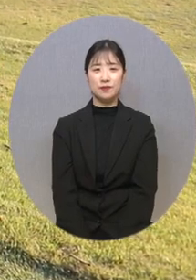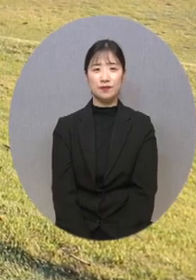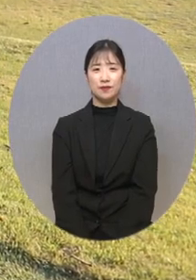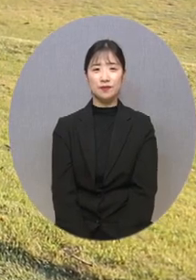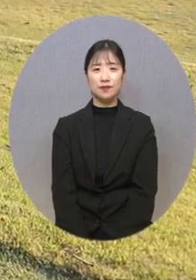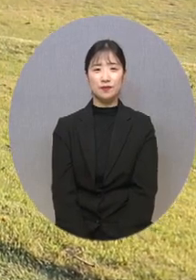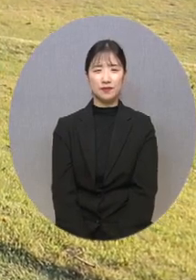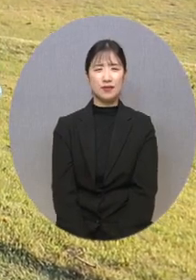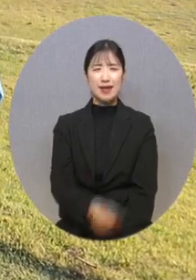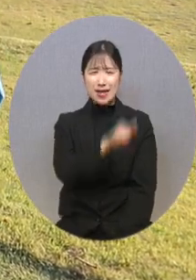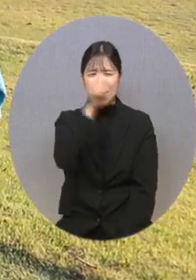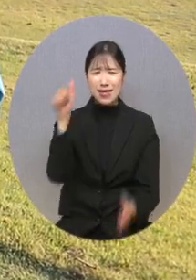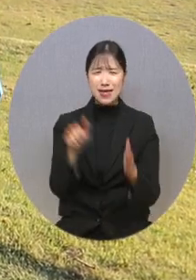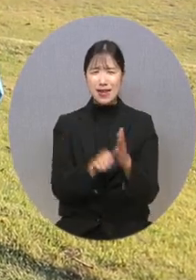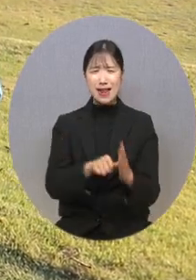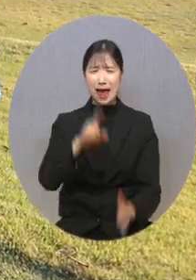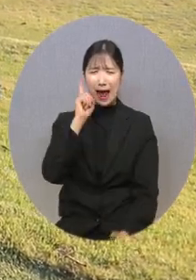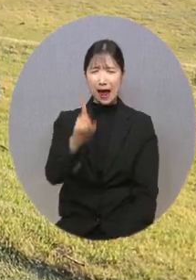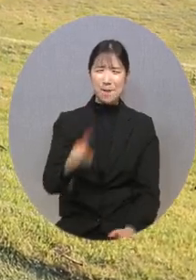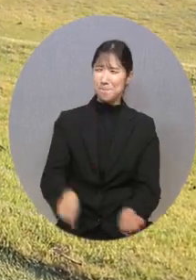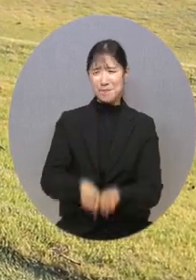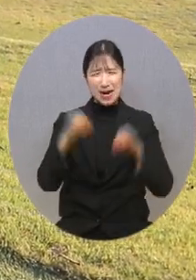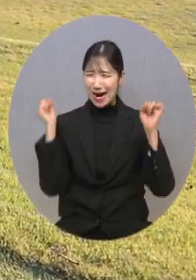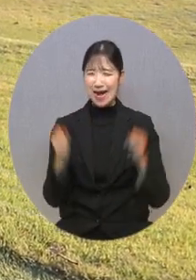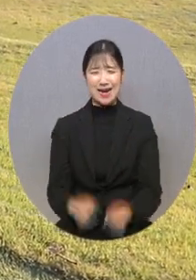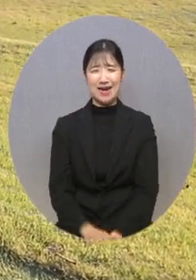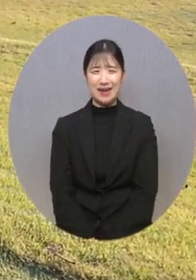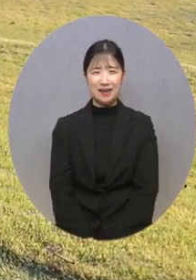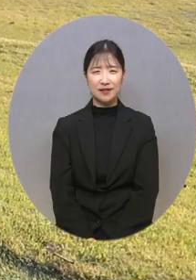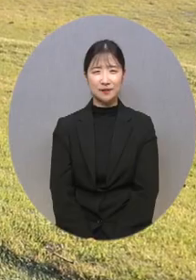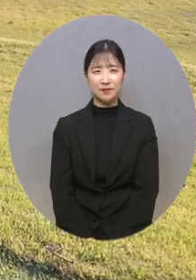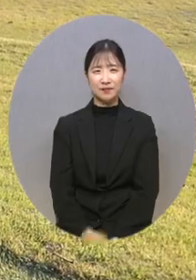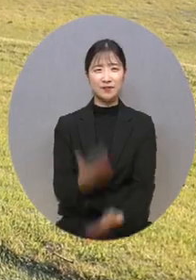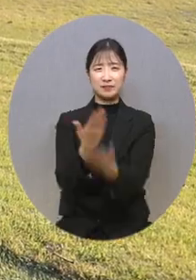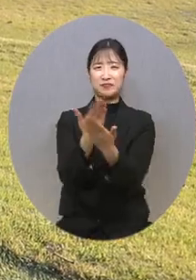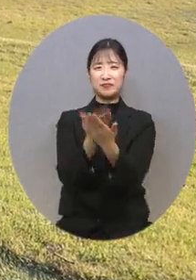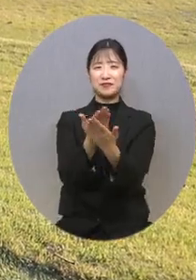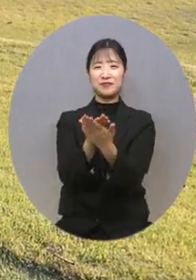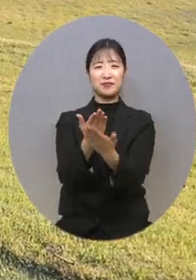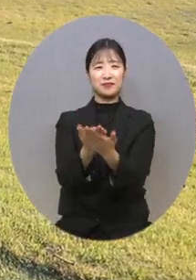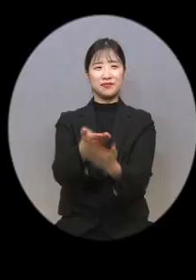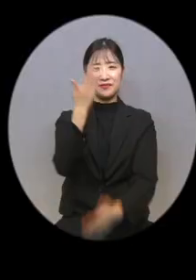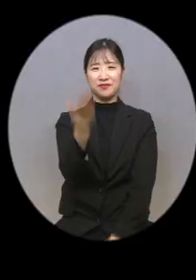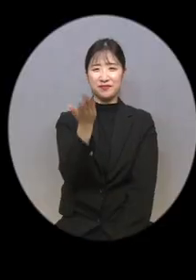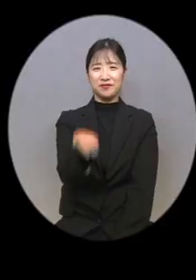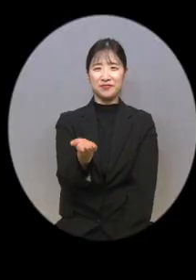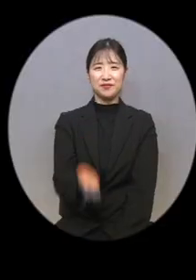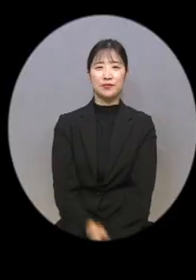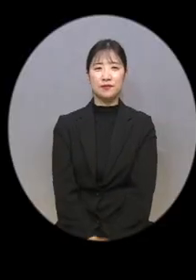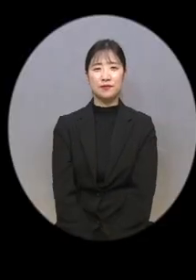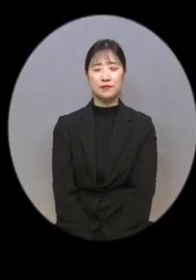여러분 인생은 한 방입니다. 아, 아 멋있어. 주세요. 빨리 가. 네, 놔.